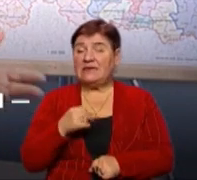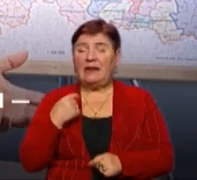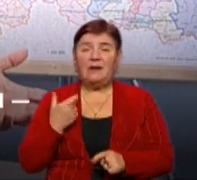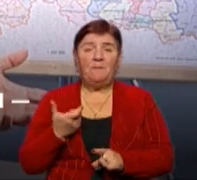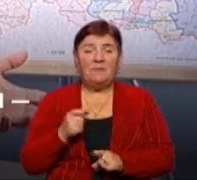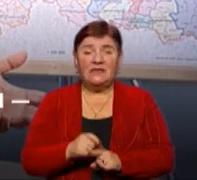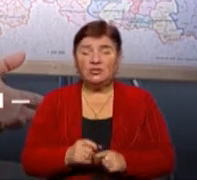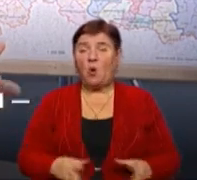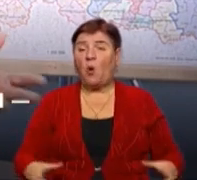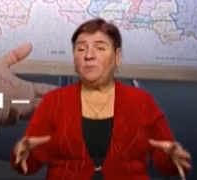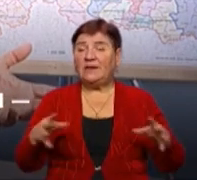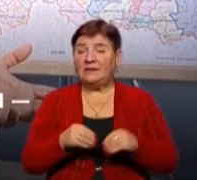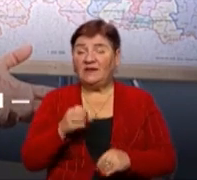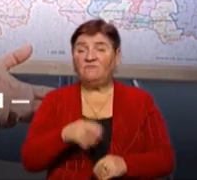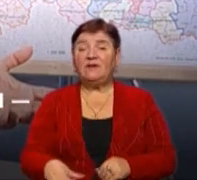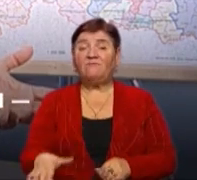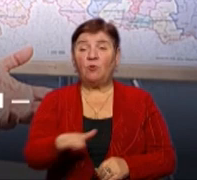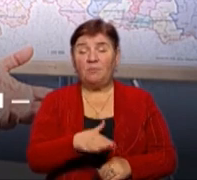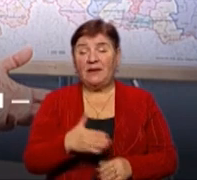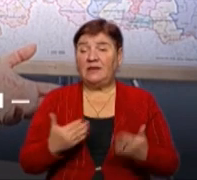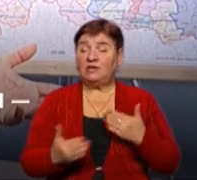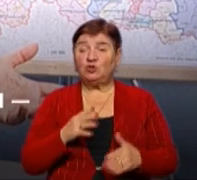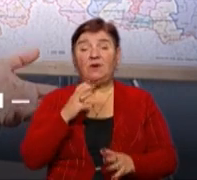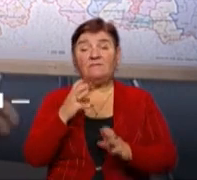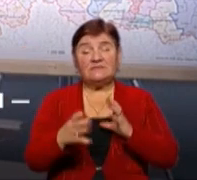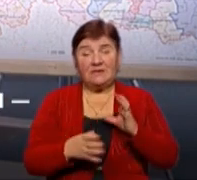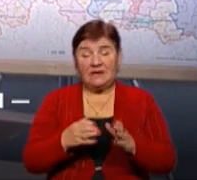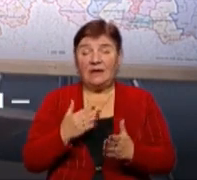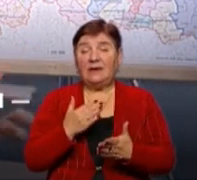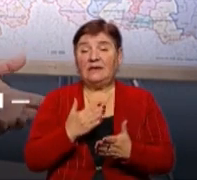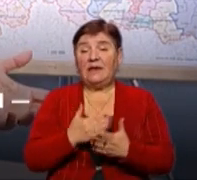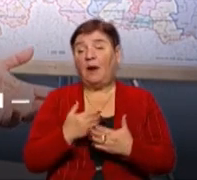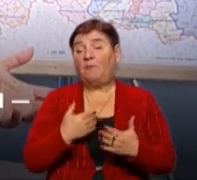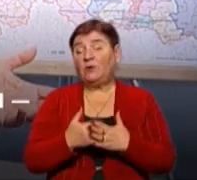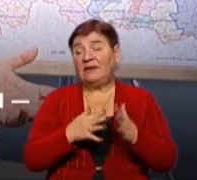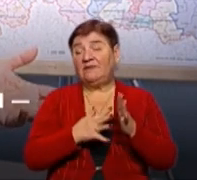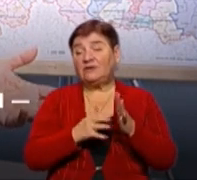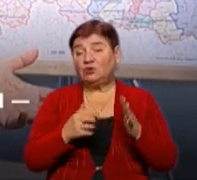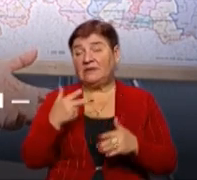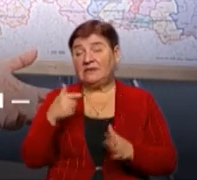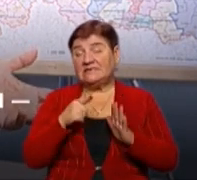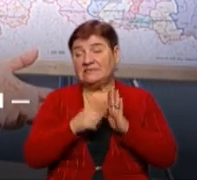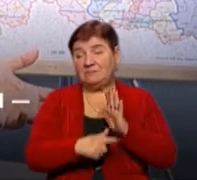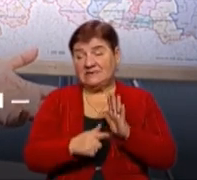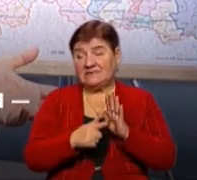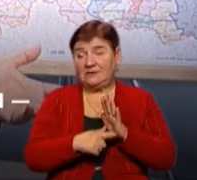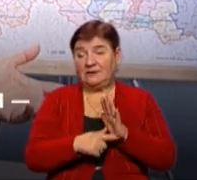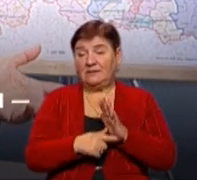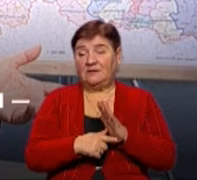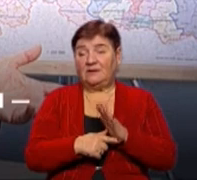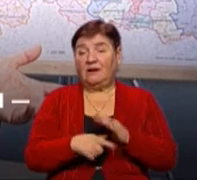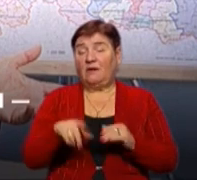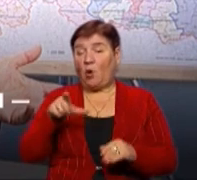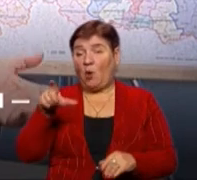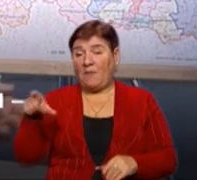одне з найбільших об'єднань у Європі, якщо не у світі. Зараз членами його є понад 970